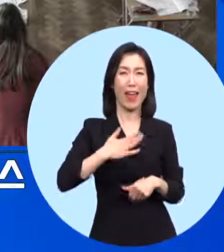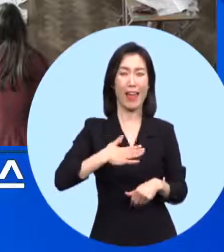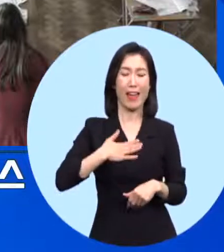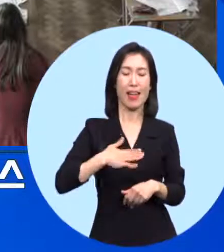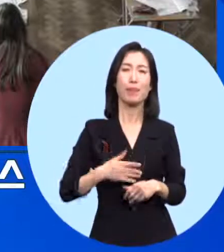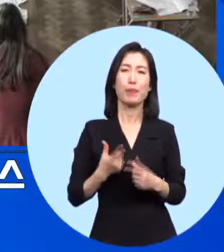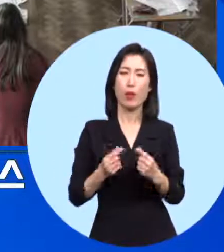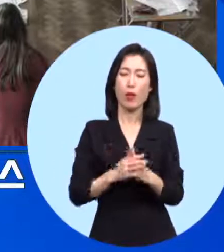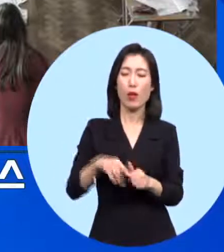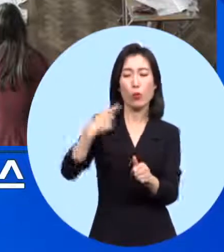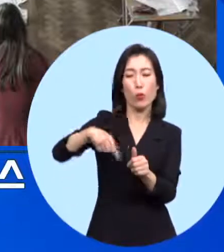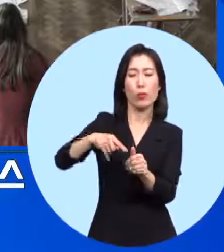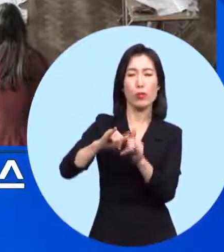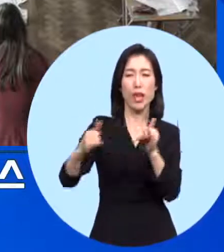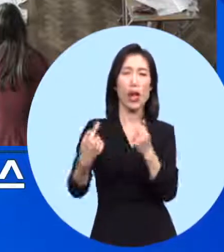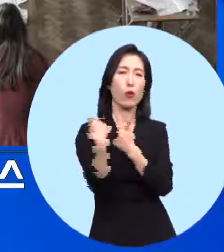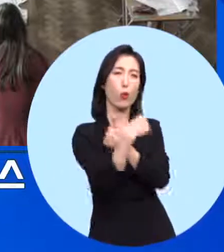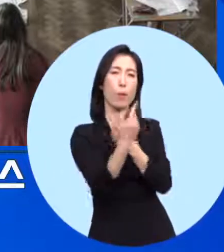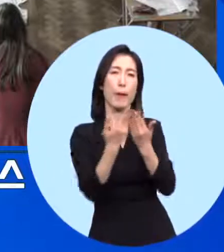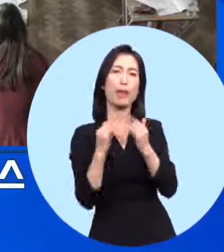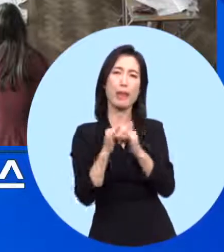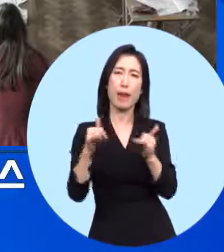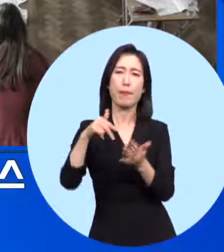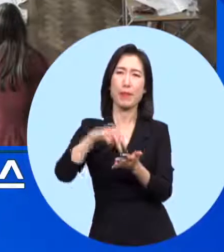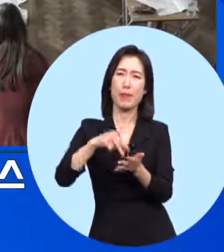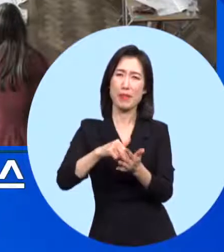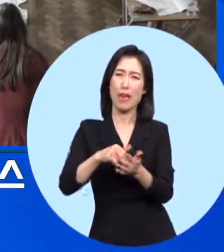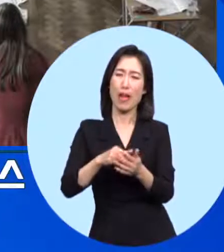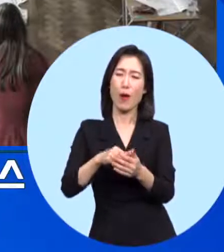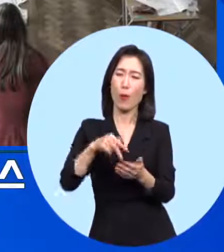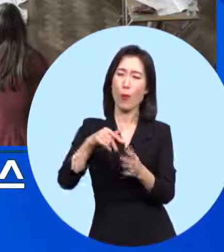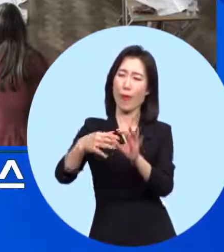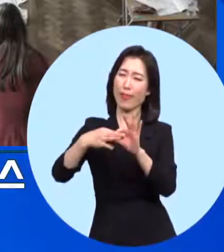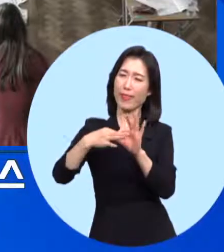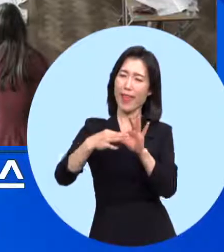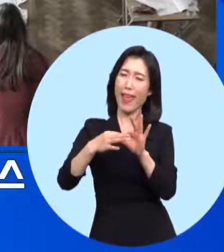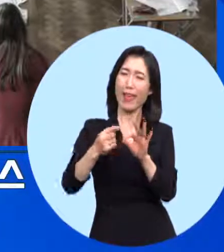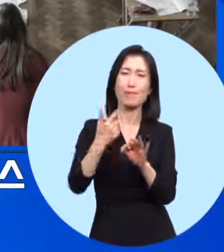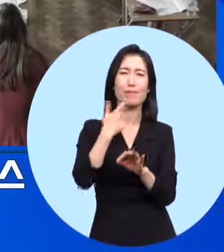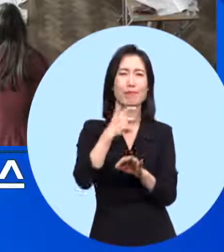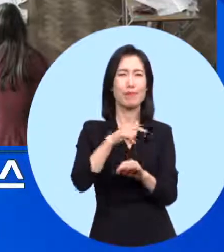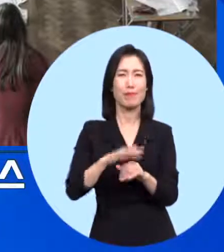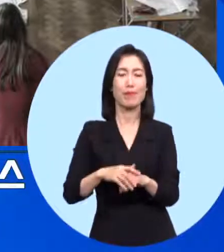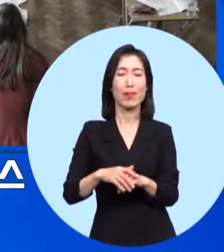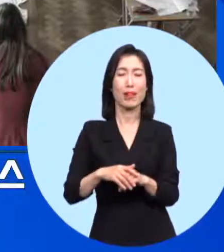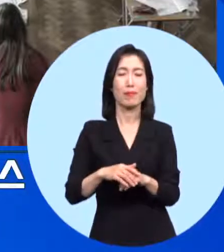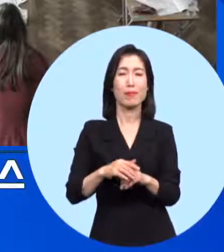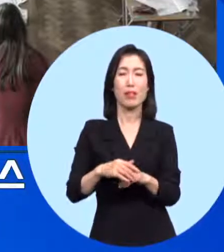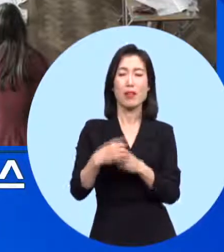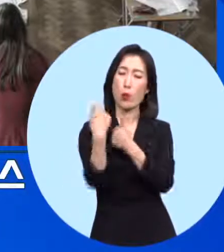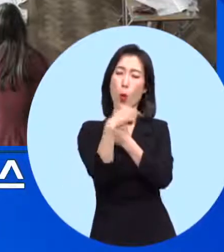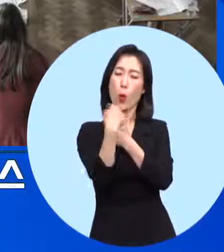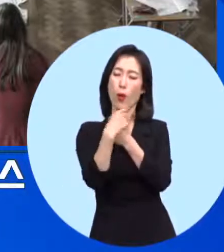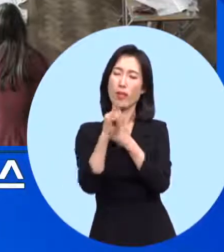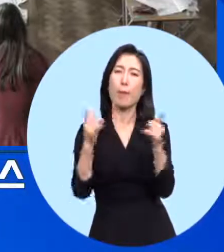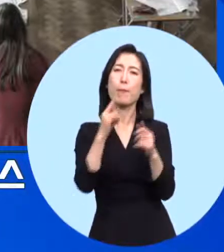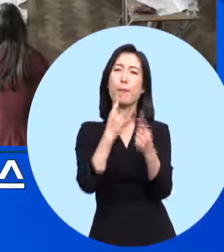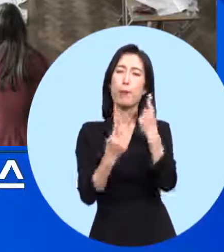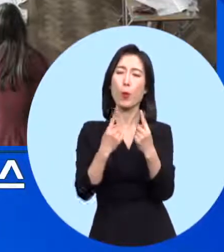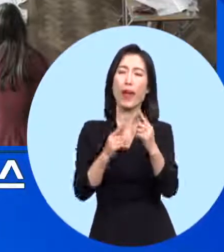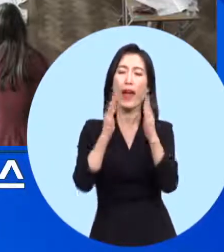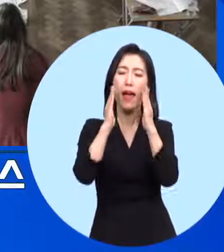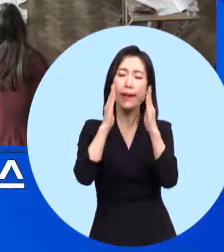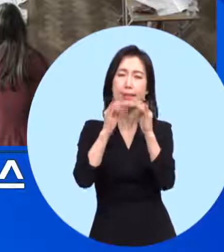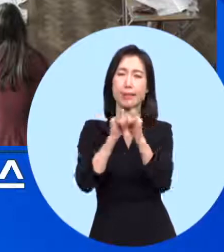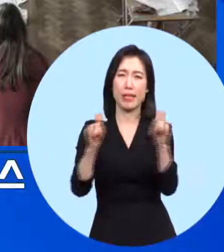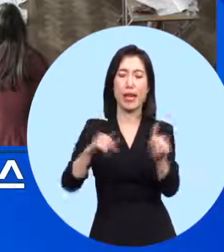교육자와 피교육자로 나누어진 이런 관계도 피교육자가 아닌 학습자의 입장에서 바라봐야